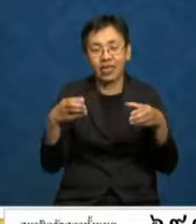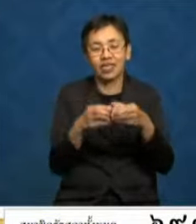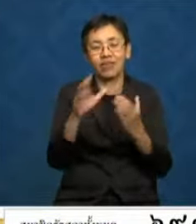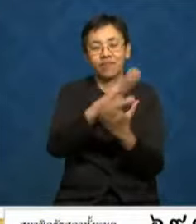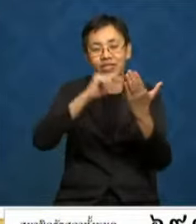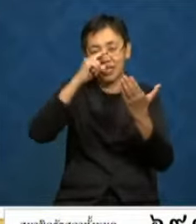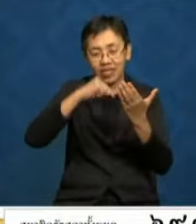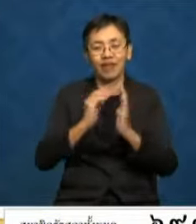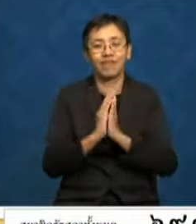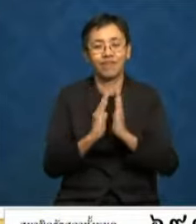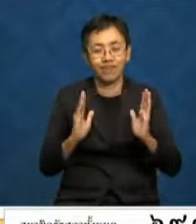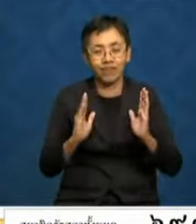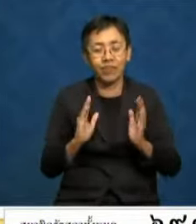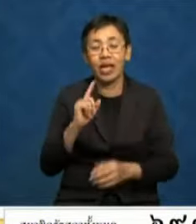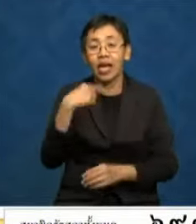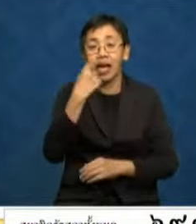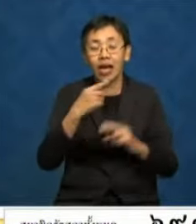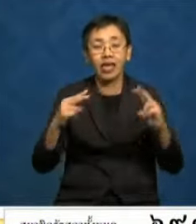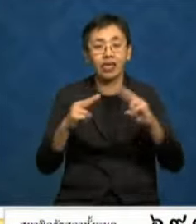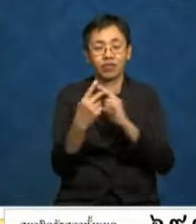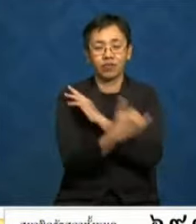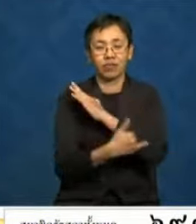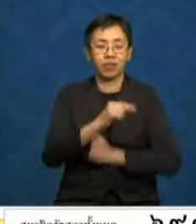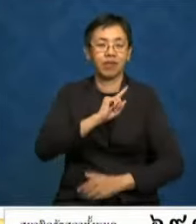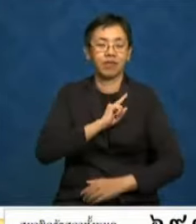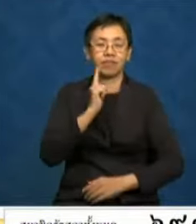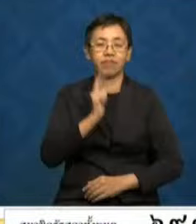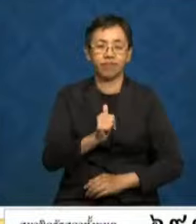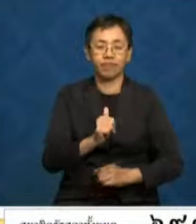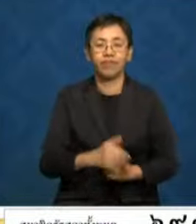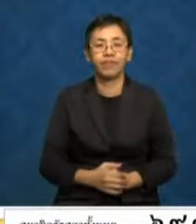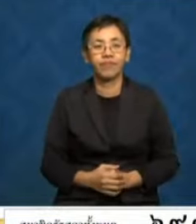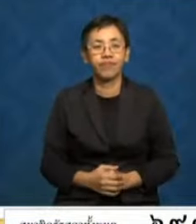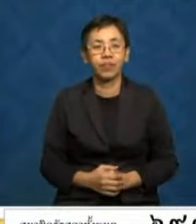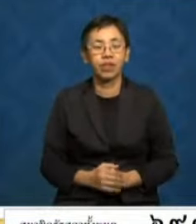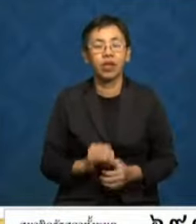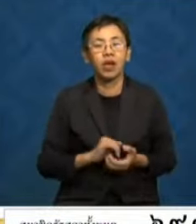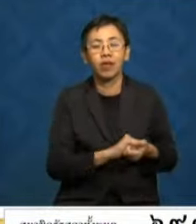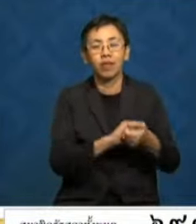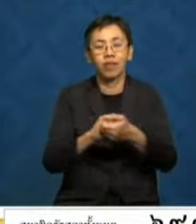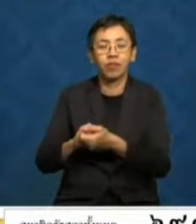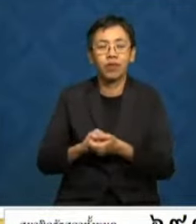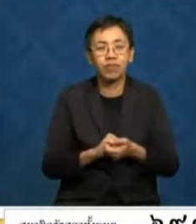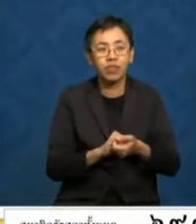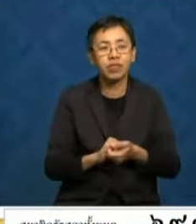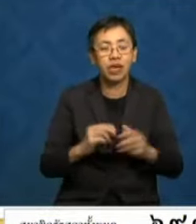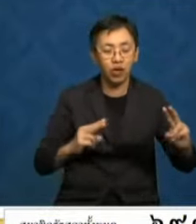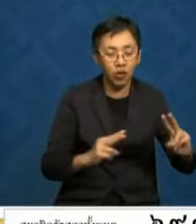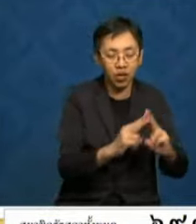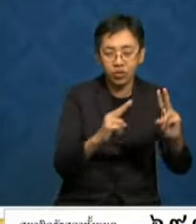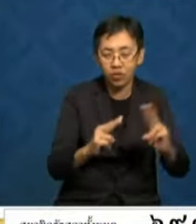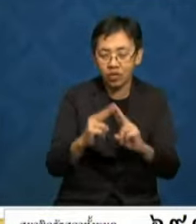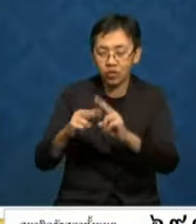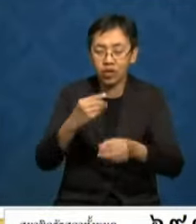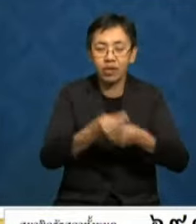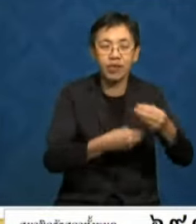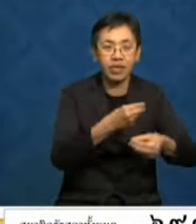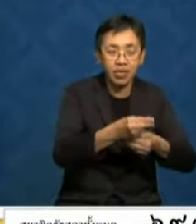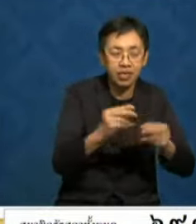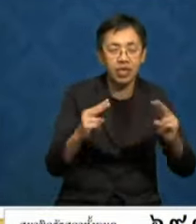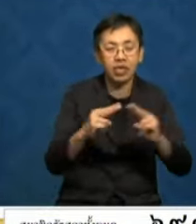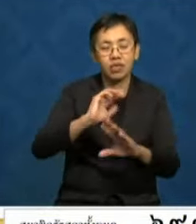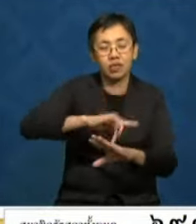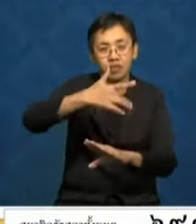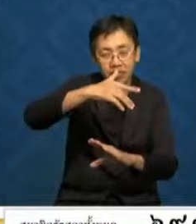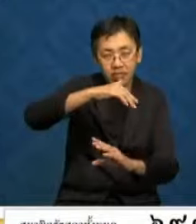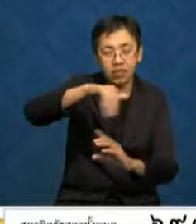ไทยโดยการนำของกระทรวงการต่างประเทศแล้วก็ความร่วมมือจากทุกๆกระทรวงกระทรวงพาณิชย์กระทรวงทรัพย์ก